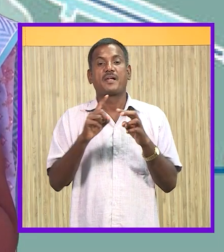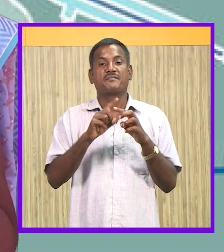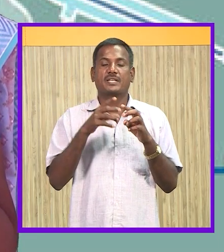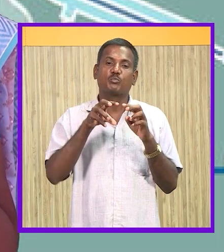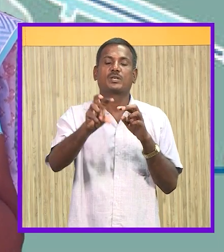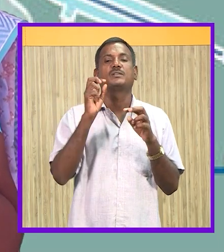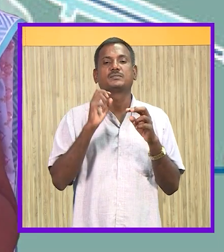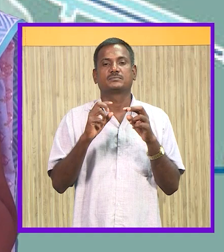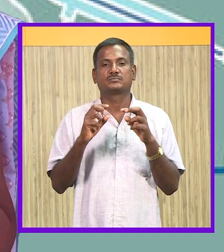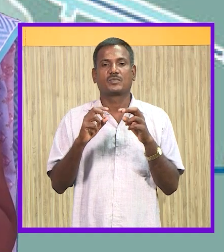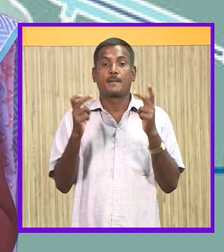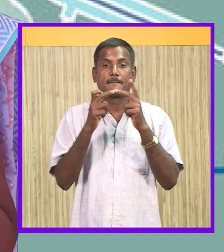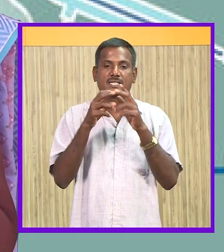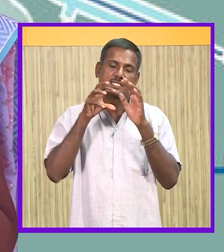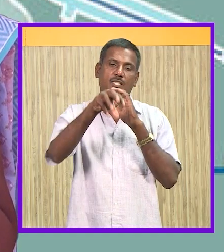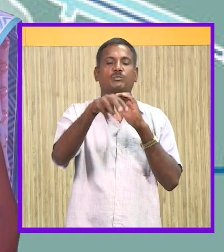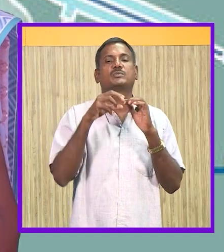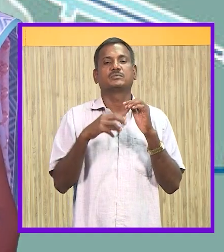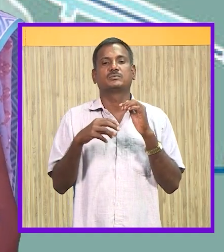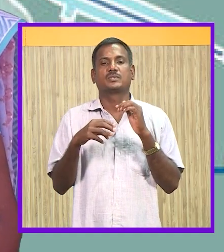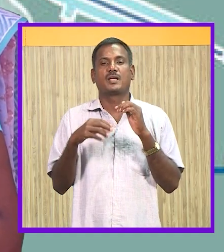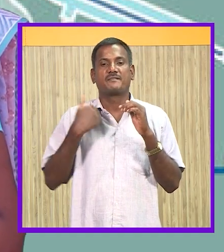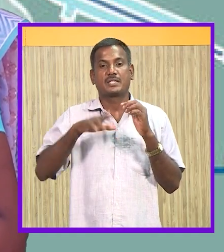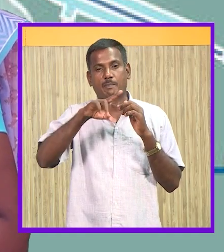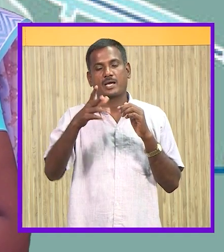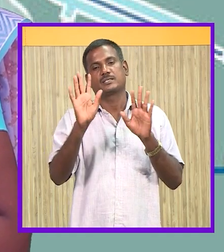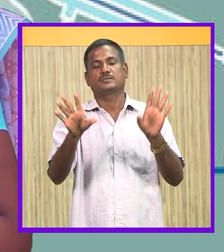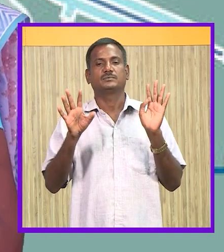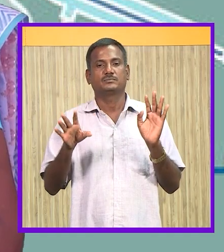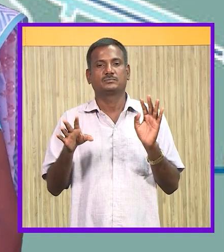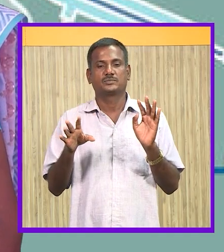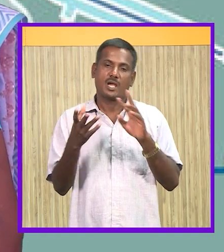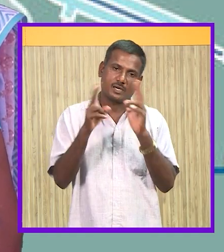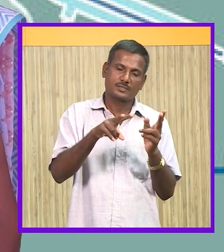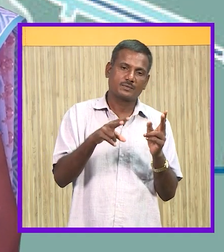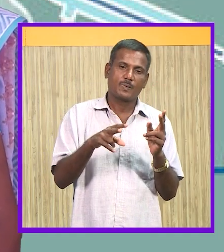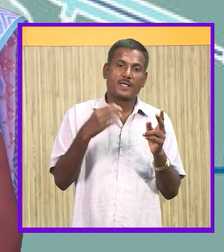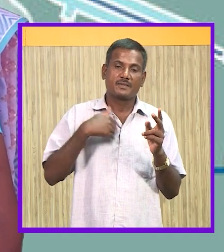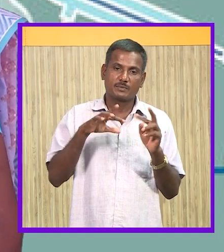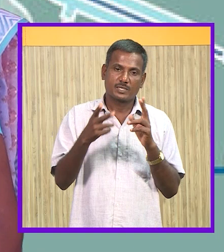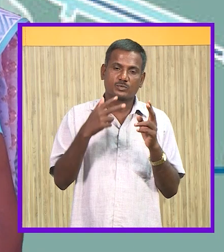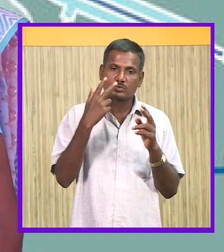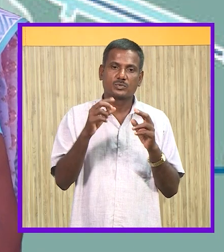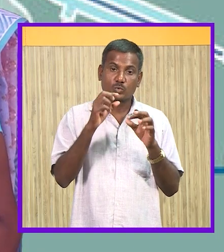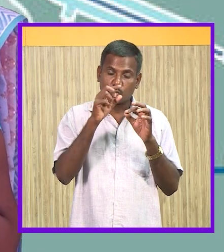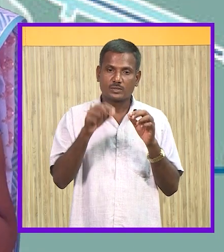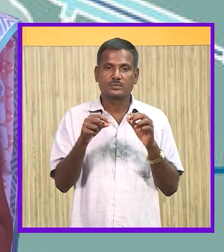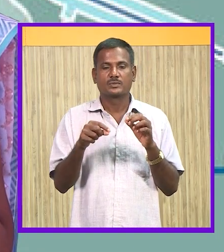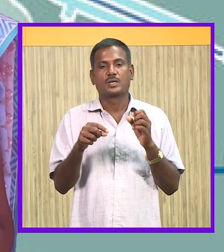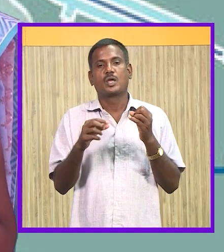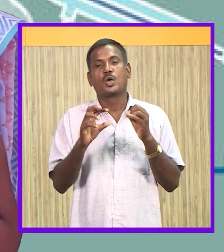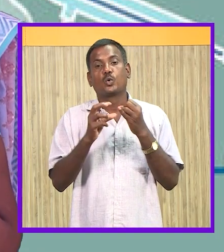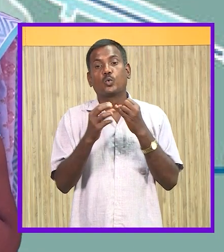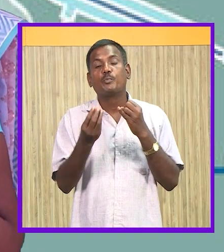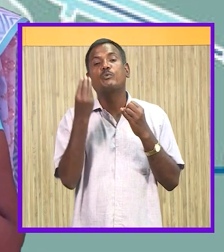வினையூக்கி முன்னிலையில், மின்சாரத்தை செலுத்தும் போது வேதி மாற்றங்கள் நிகழ்கின்றன. அடுத்து வேதி மாற்றத்தினை சுட்டும் குறியீடுகள்,